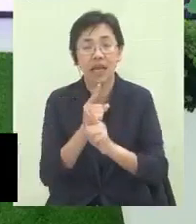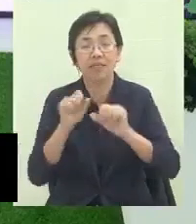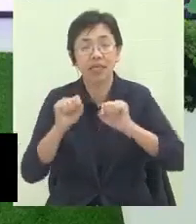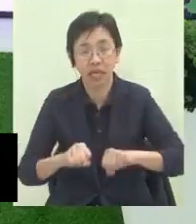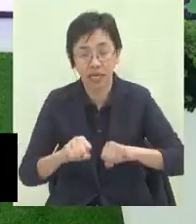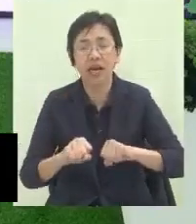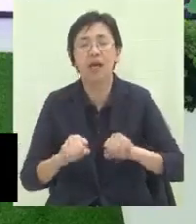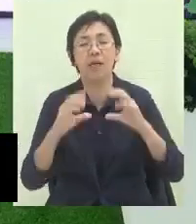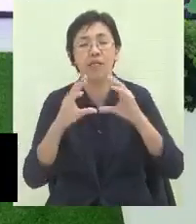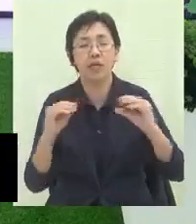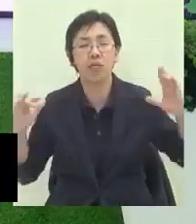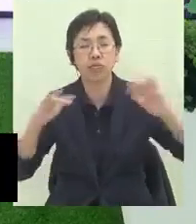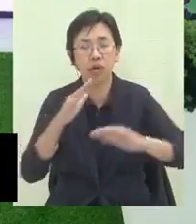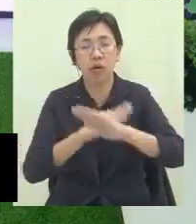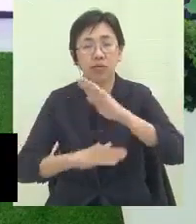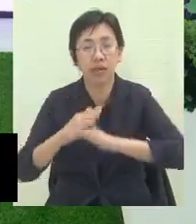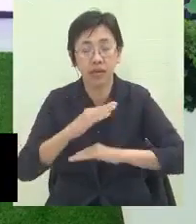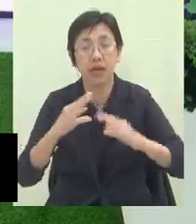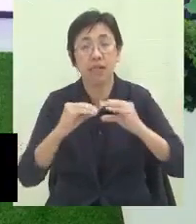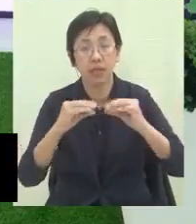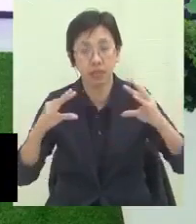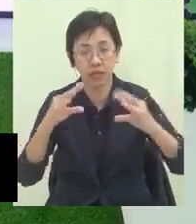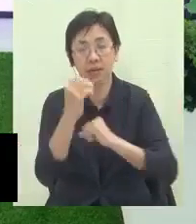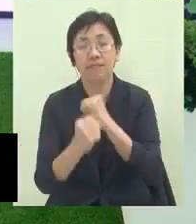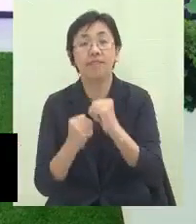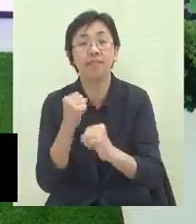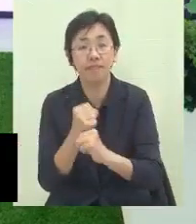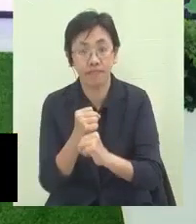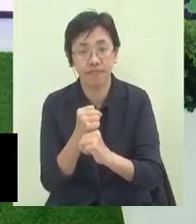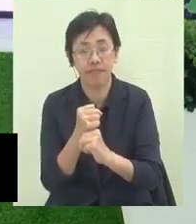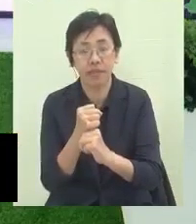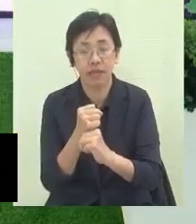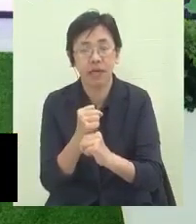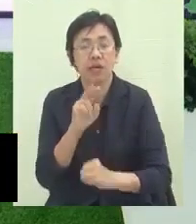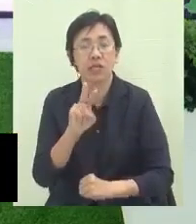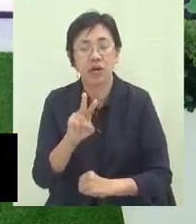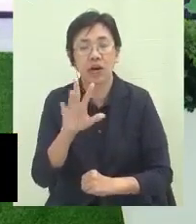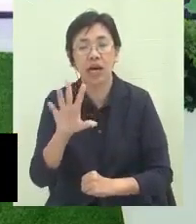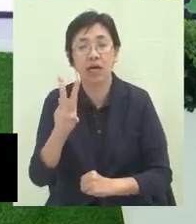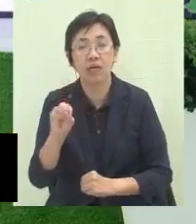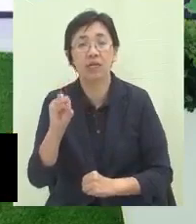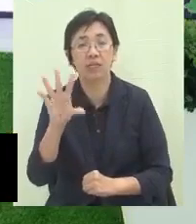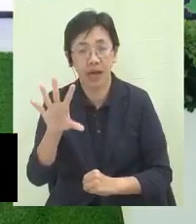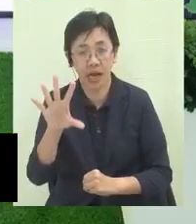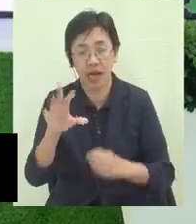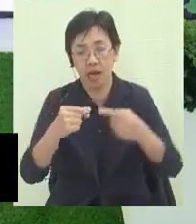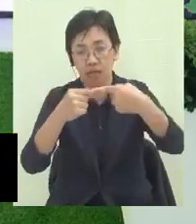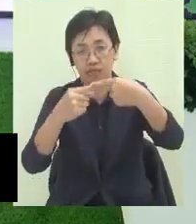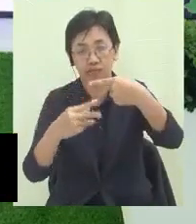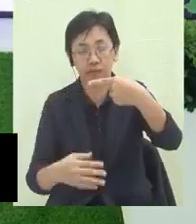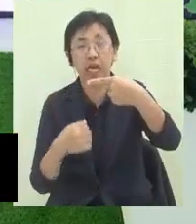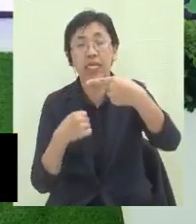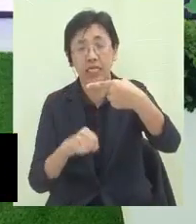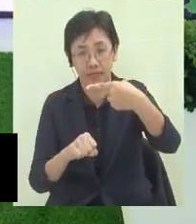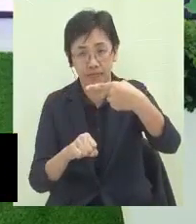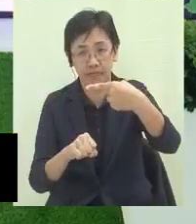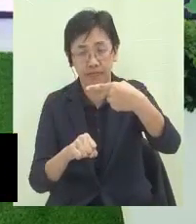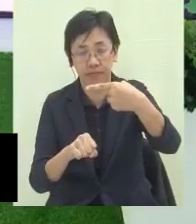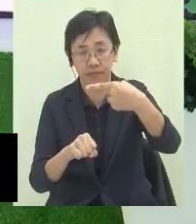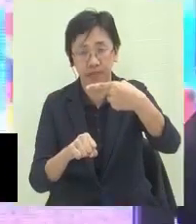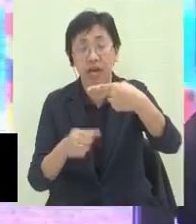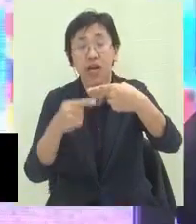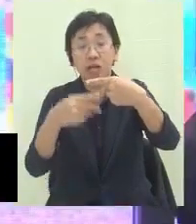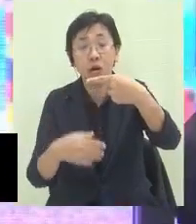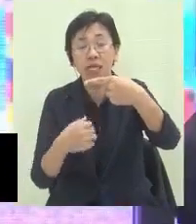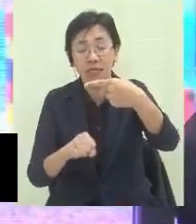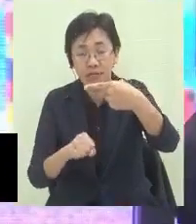นพิการแห่งชาติและการประชุมใหญ่สามัญประจำปีพุทธศักราช2565ทั้ง10ประการก็จะพบว่าน